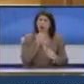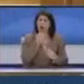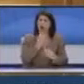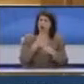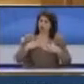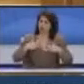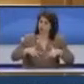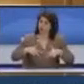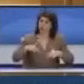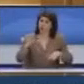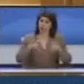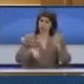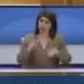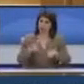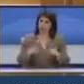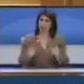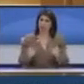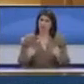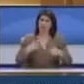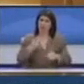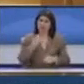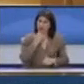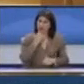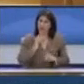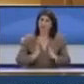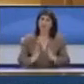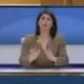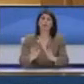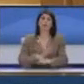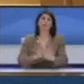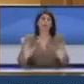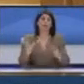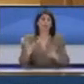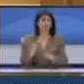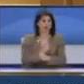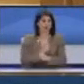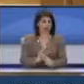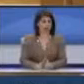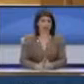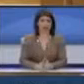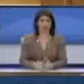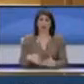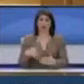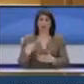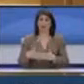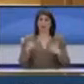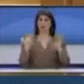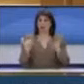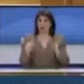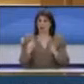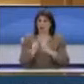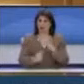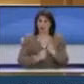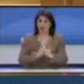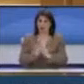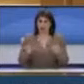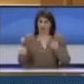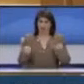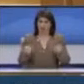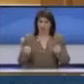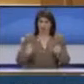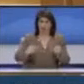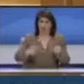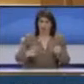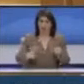λάθη και τους υπουργούς κάτι που κάνουν λάθη, δεν πρόκειται να πάτε πουθενά. Τι πετύχατε μετά από 60 χρόνια διακυβερνήσεως,